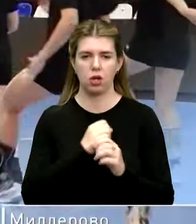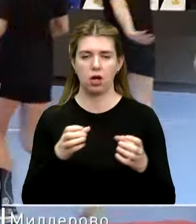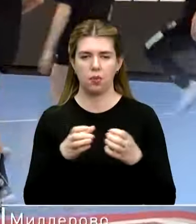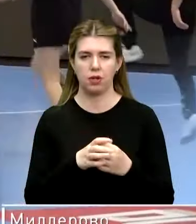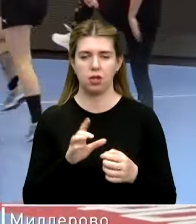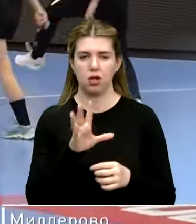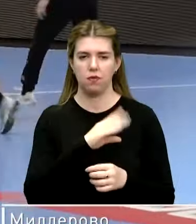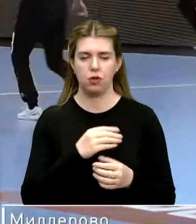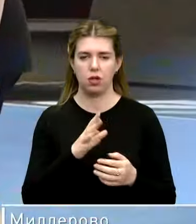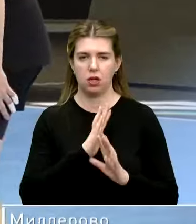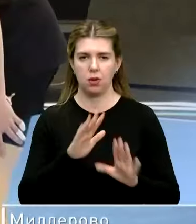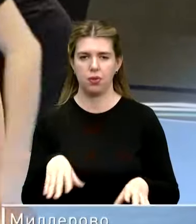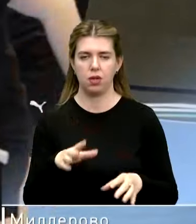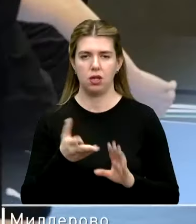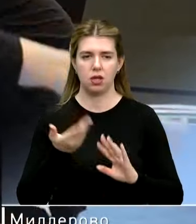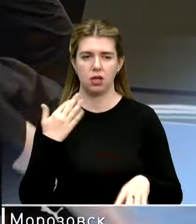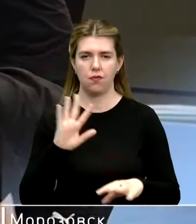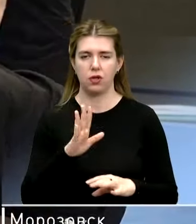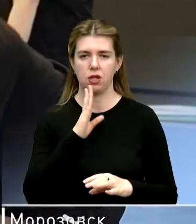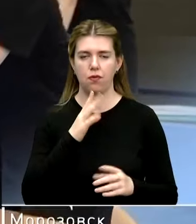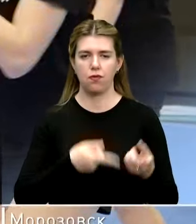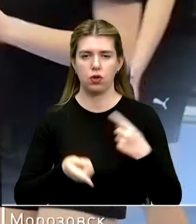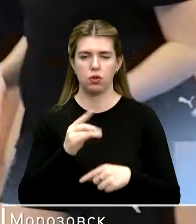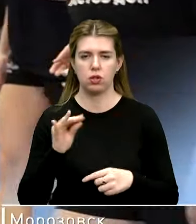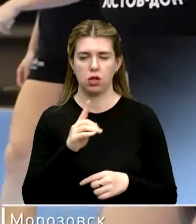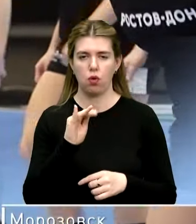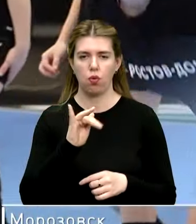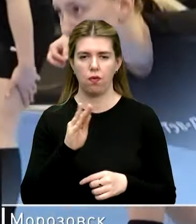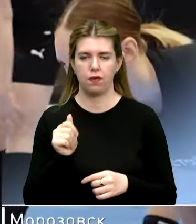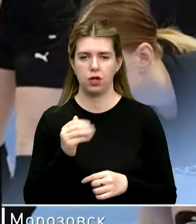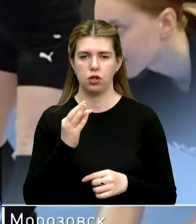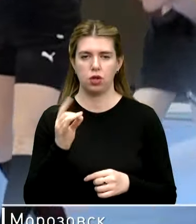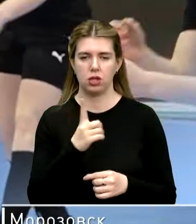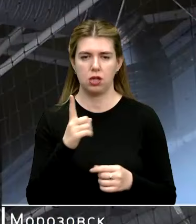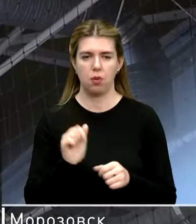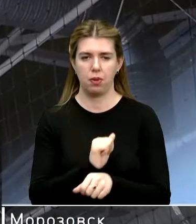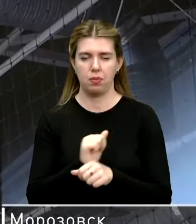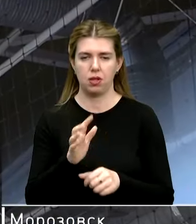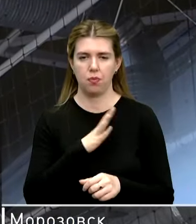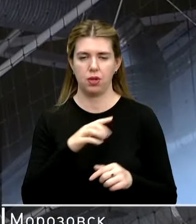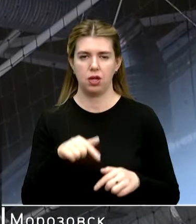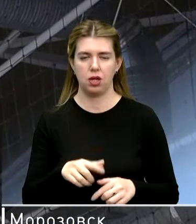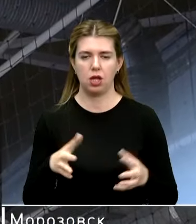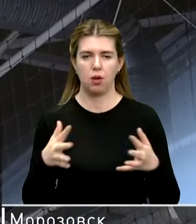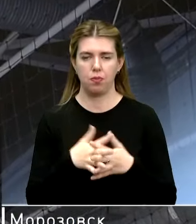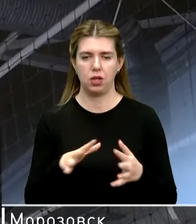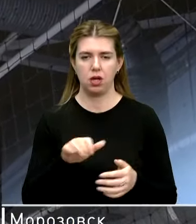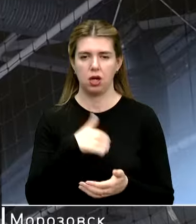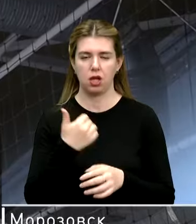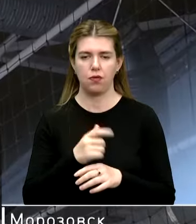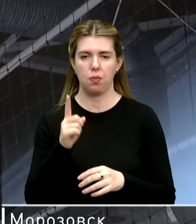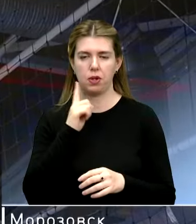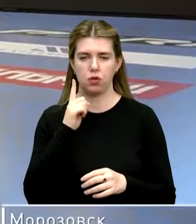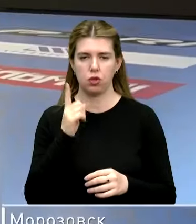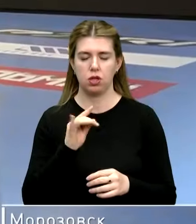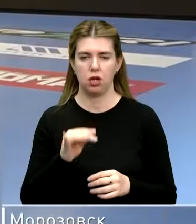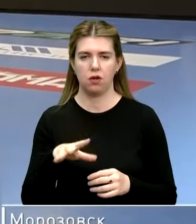команды практически не было. Совсем недавно девушки вернулись из Уфы, где в очередной раз победили. Это и объединяет основу и